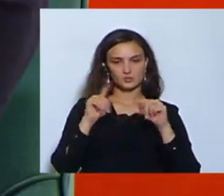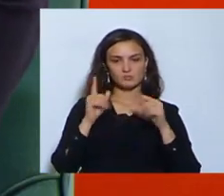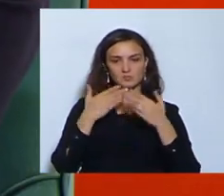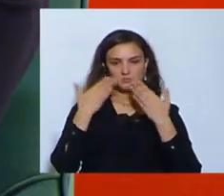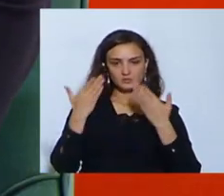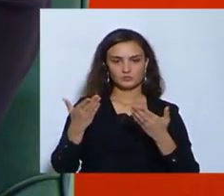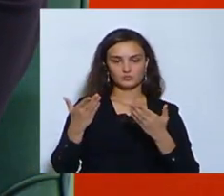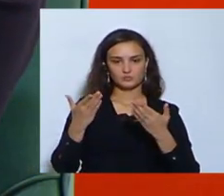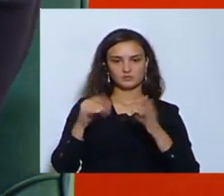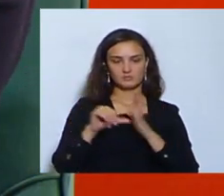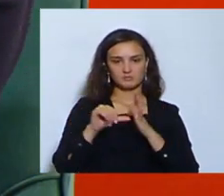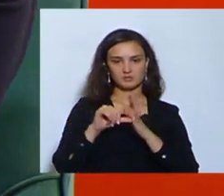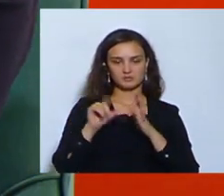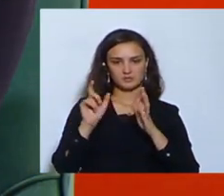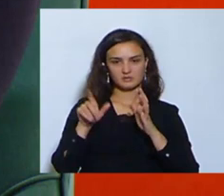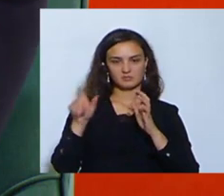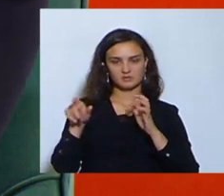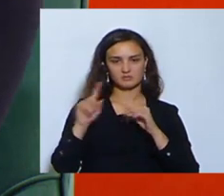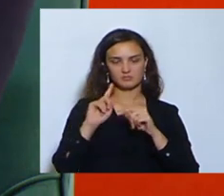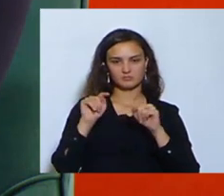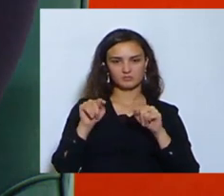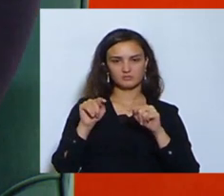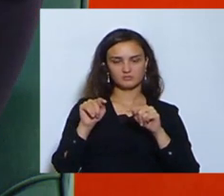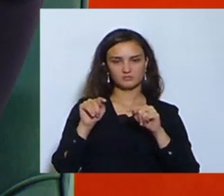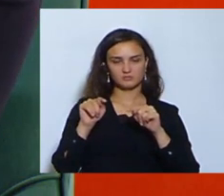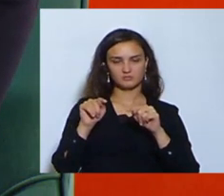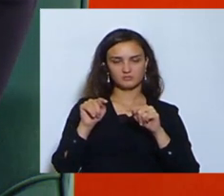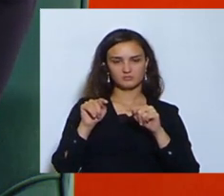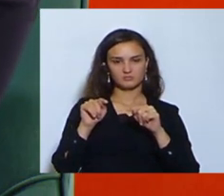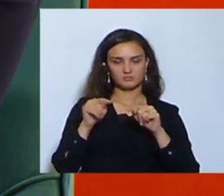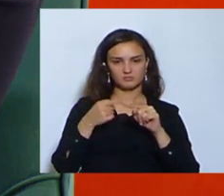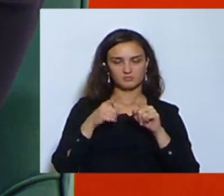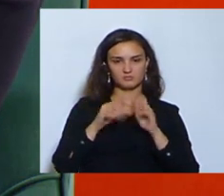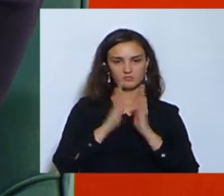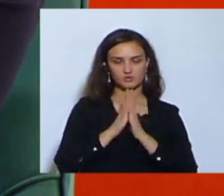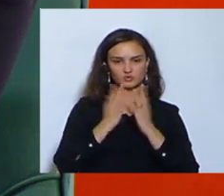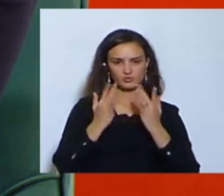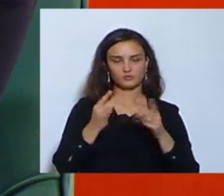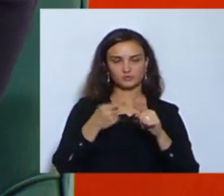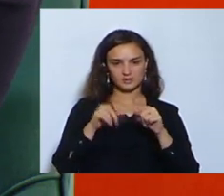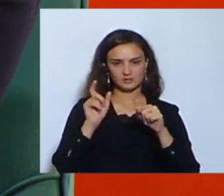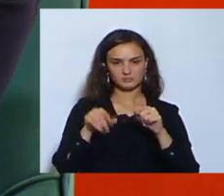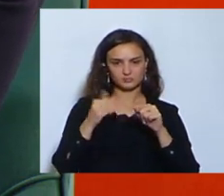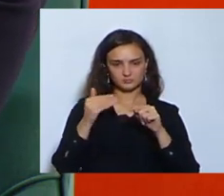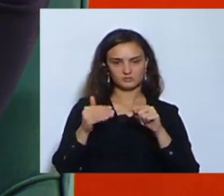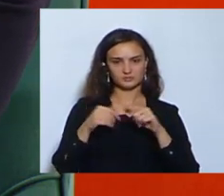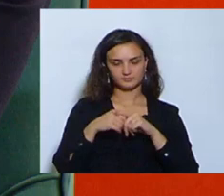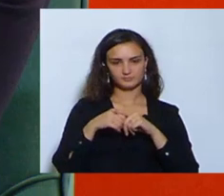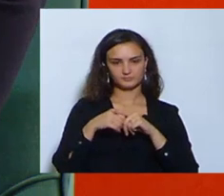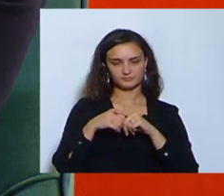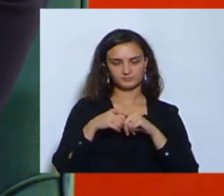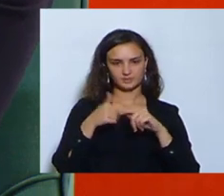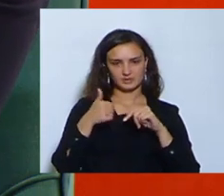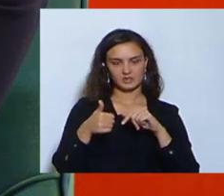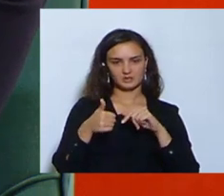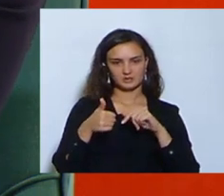მიმართოს დამხმარე ადამიანს, რომ ოღონდ თანაც უნდა ისოდეს, რომ მოითხოვოს ადამიანური, ჰუმანური,